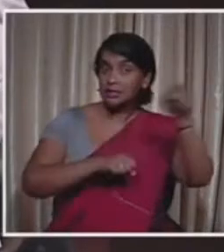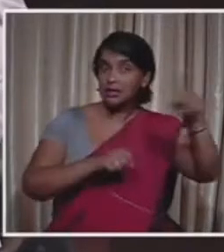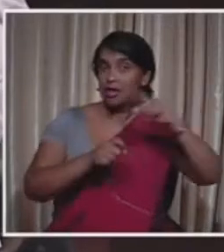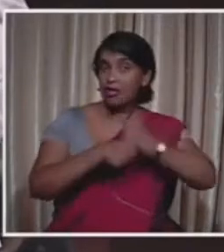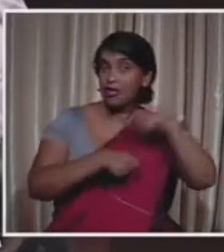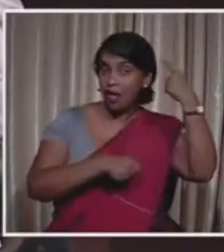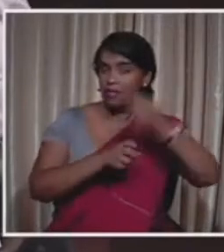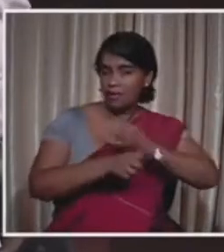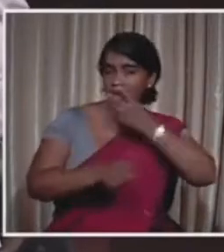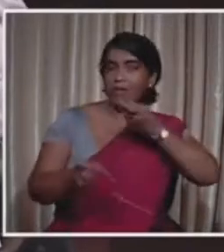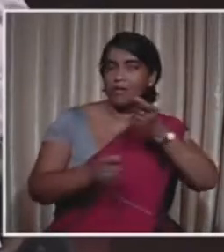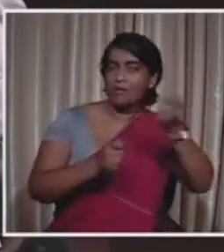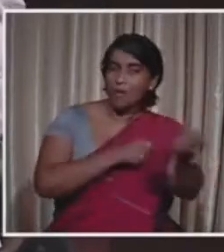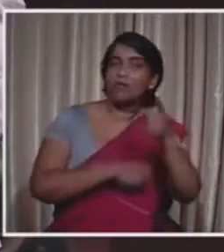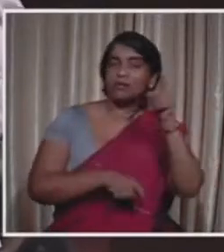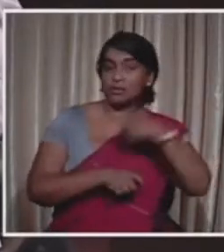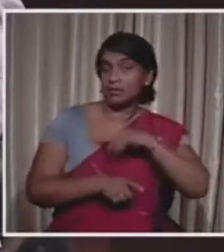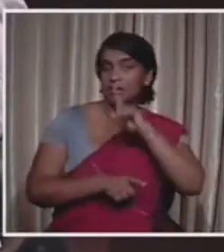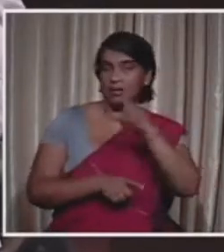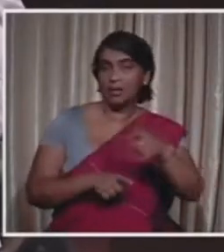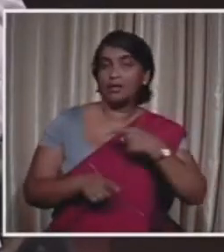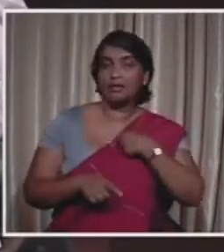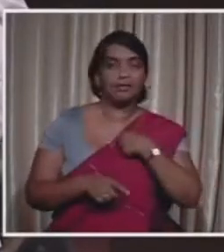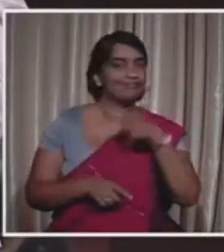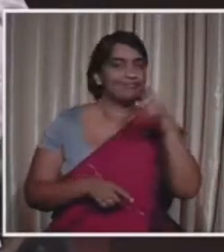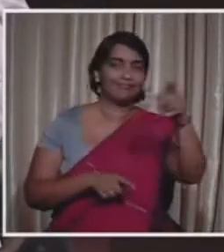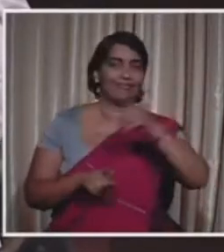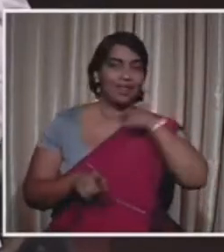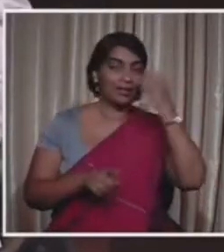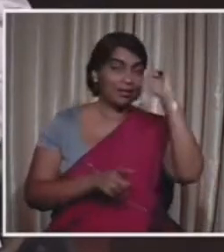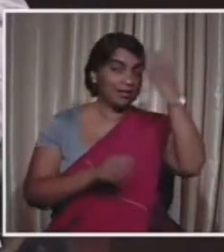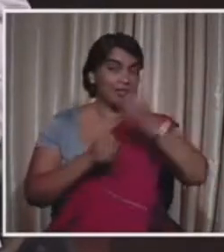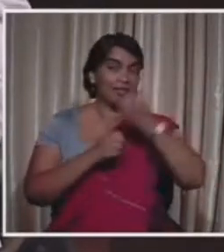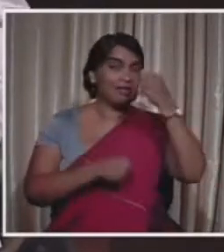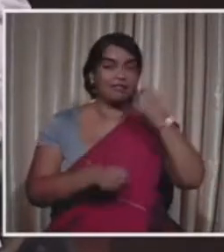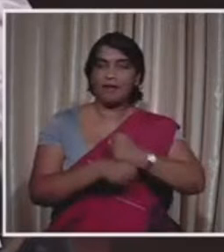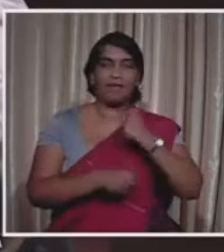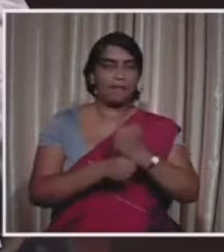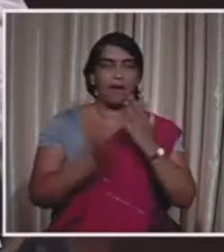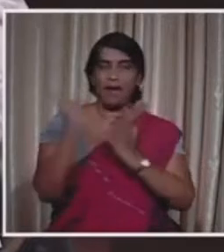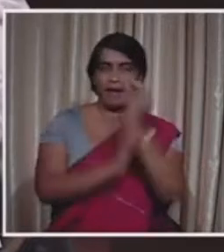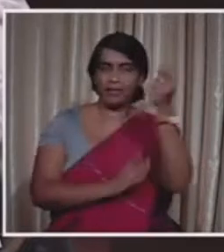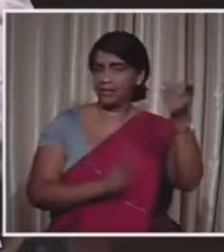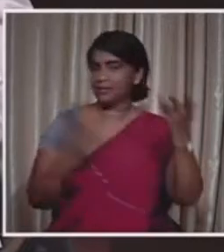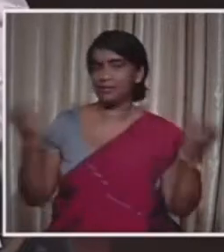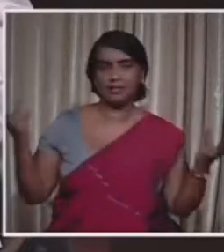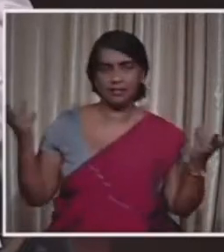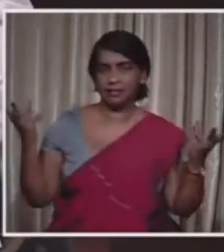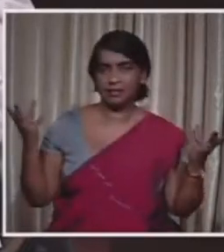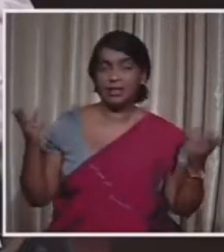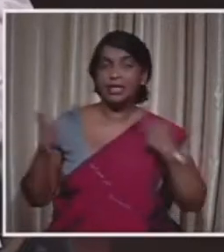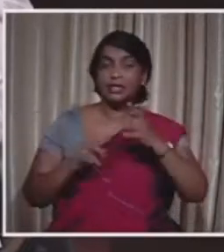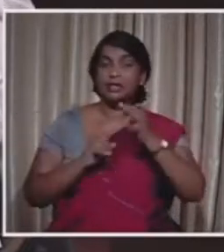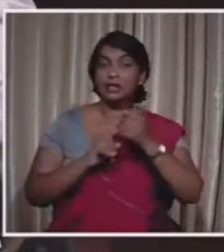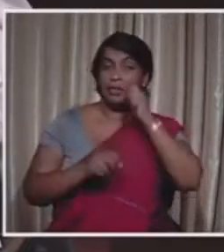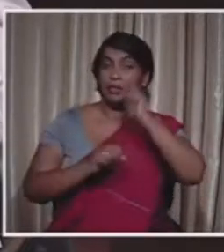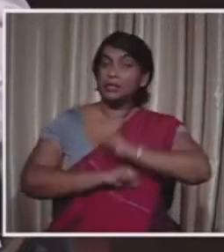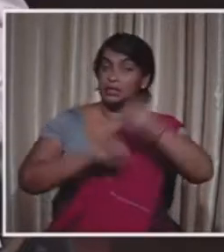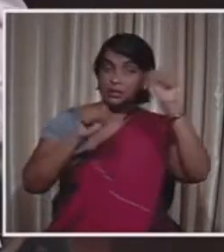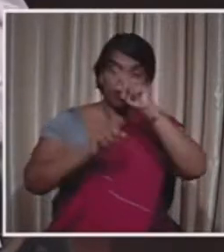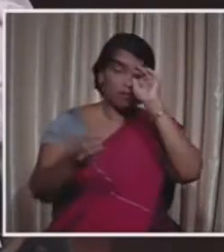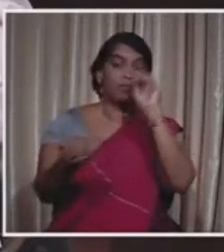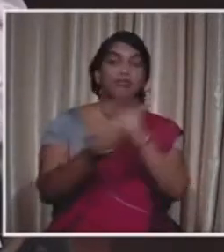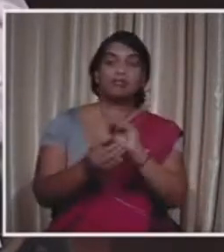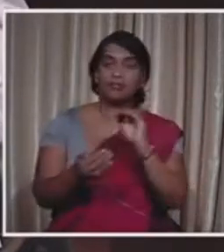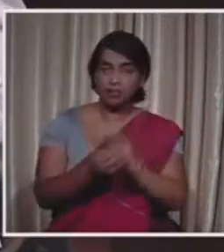කියන එක. අපි කියනවා එහෙම සංඥා දෙන්නට මේ ආණ්ඩුවට කිසිම අයිතියක් නැහැ. ජන අරගලය ආරක්ෂා